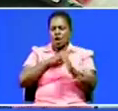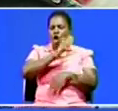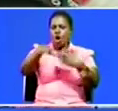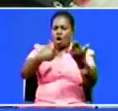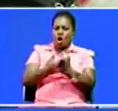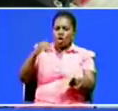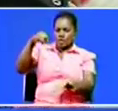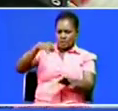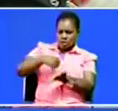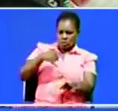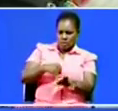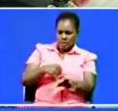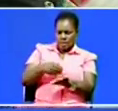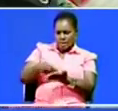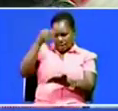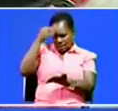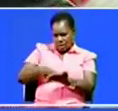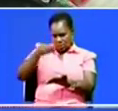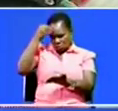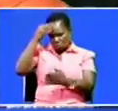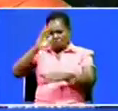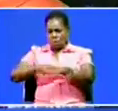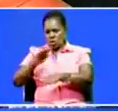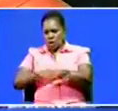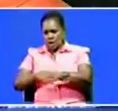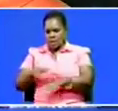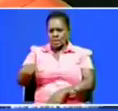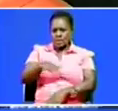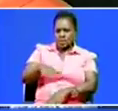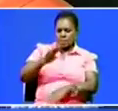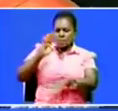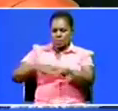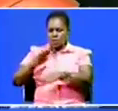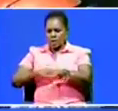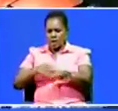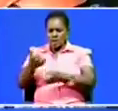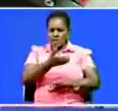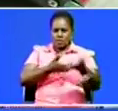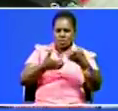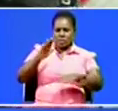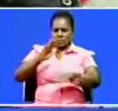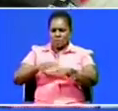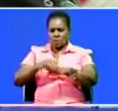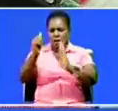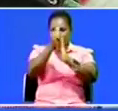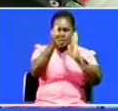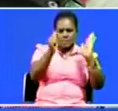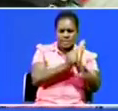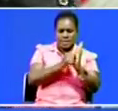nyuma. Na nasema elimu bora, mazingira bora, uchumi bora. Hiyo ni ajenda